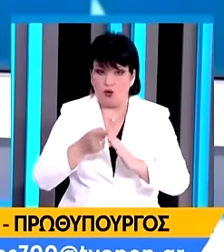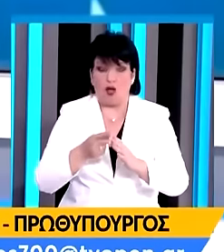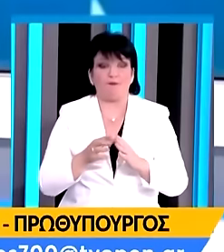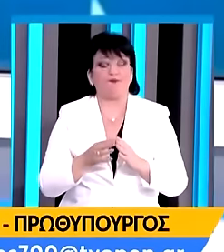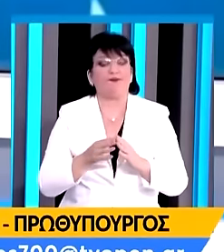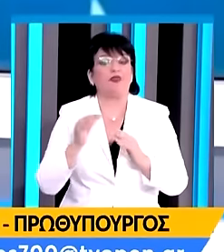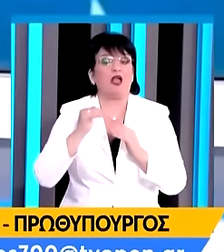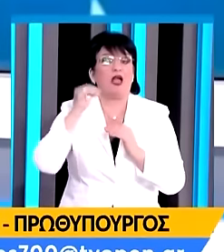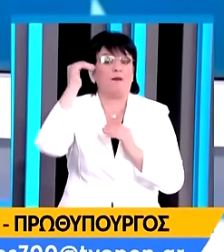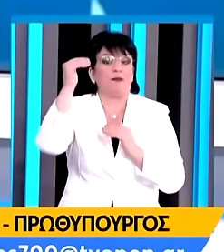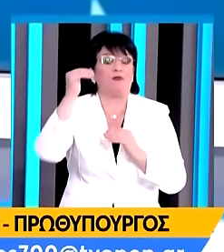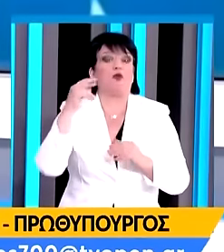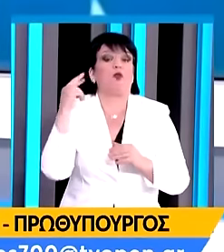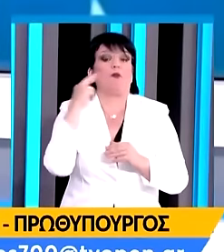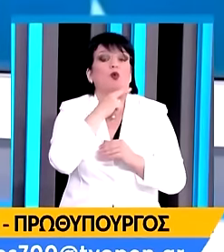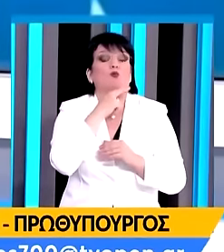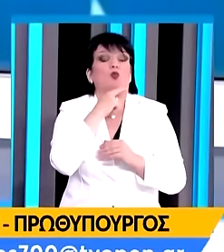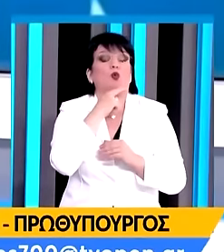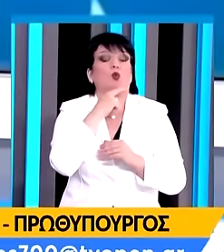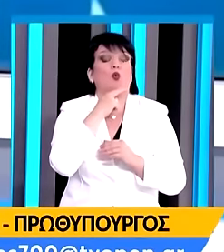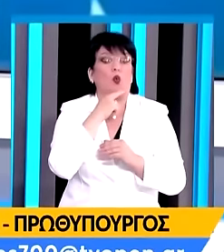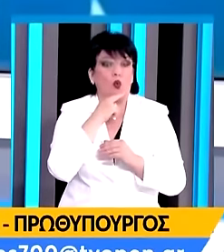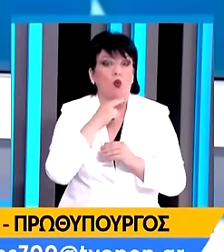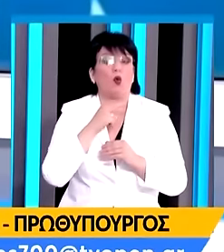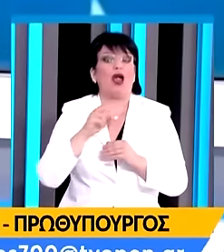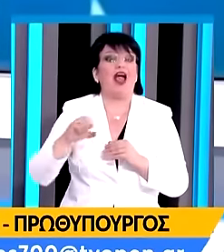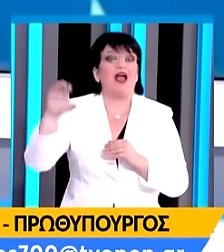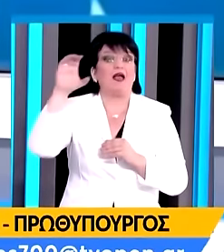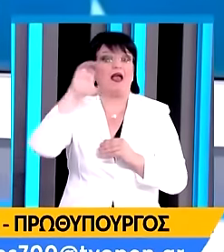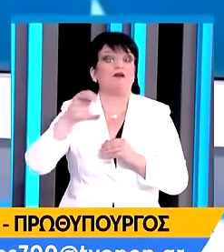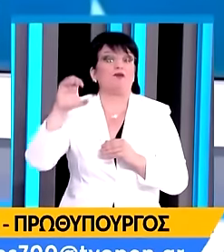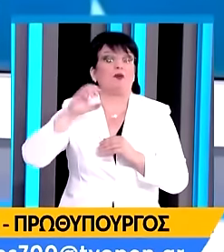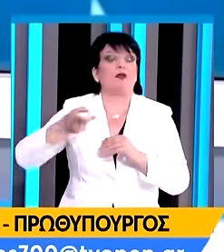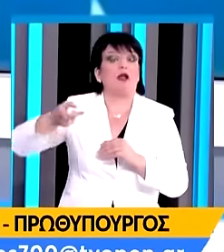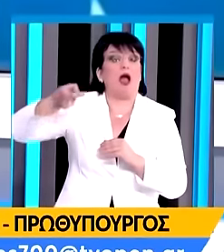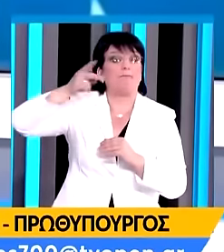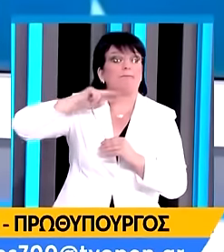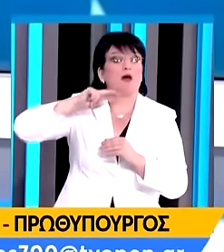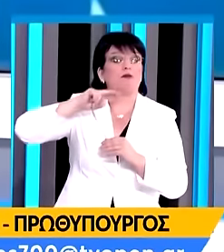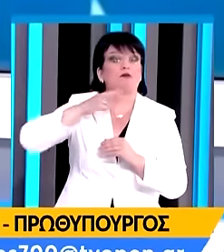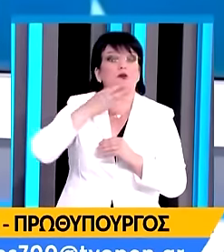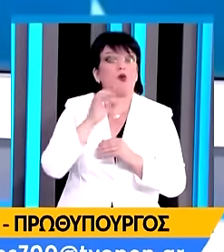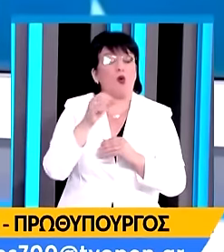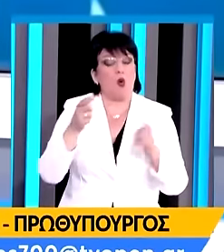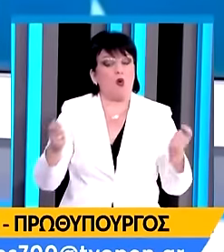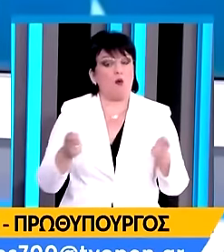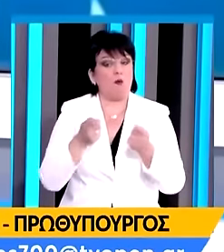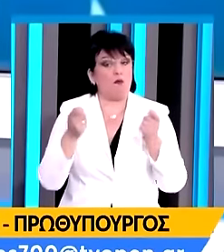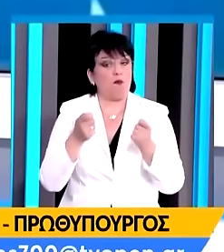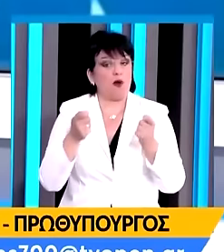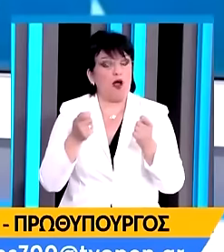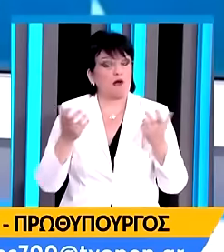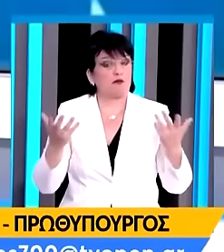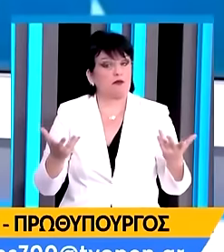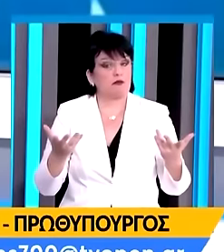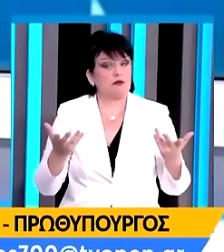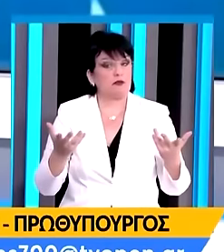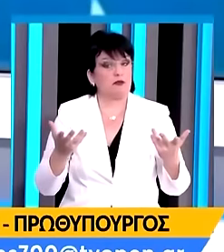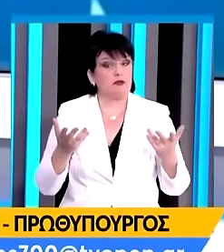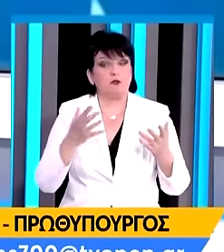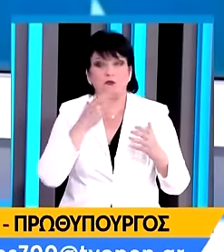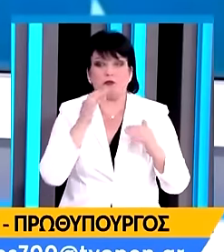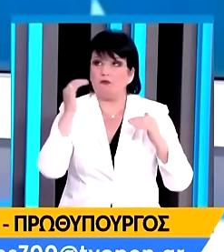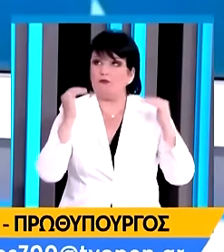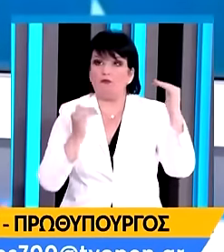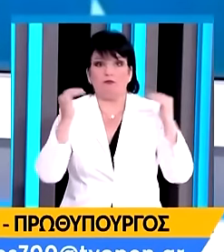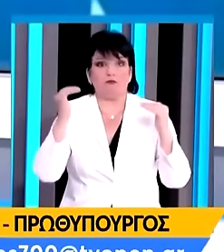επίπεδο Πρωθυπουργού, να έχουμε μια ευρωπαϊκή απάντηση έτσι ώστε να λειτουργεί στην πράξη ενιαία αγορά. Γιατί δεν μπορεί να διαφημίζουμε την ενιαία